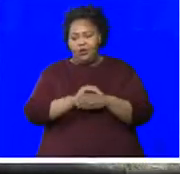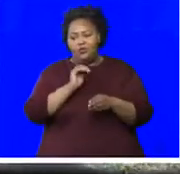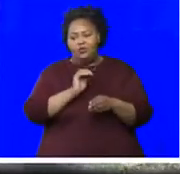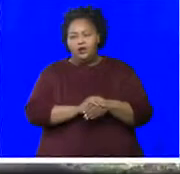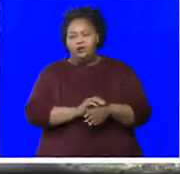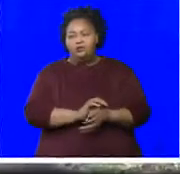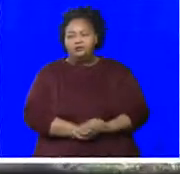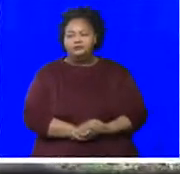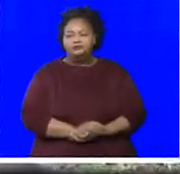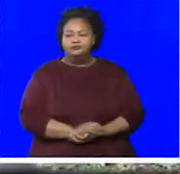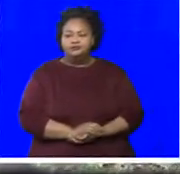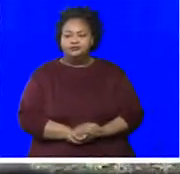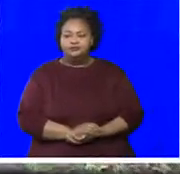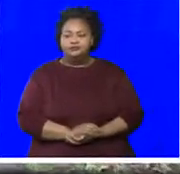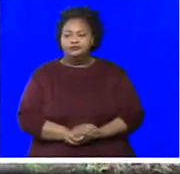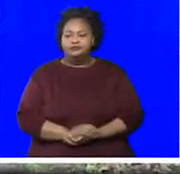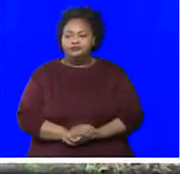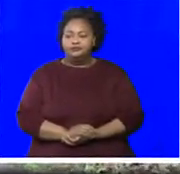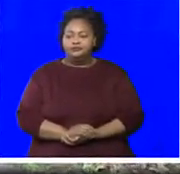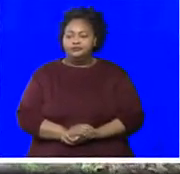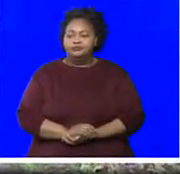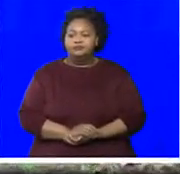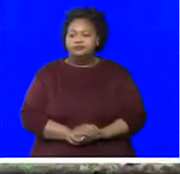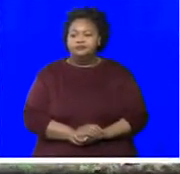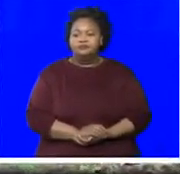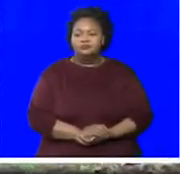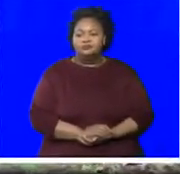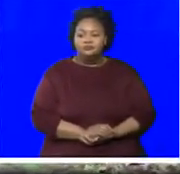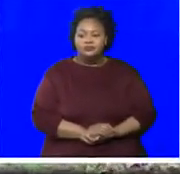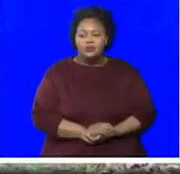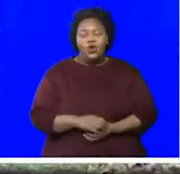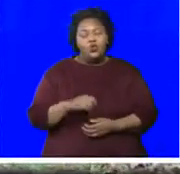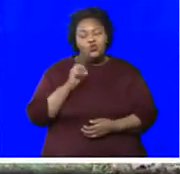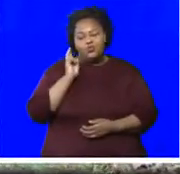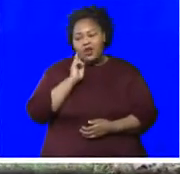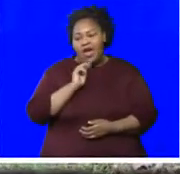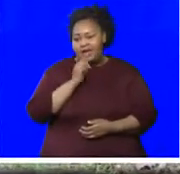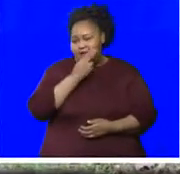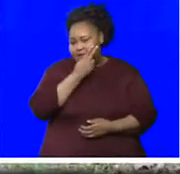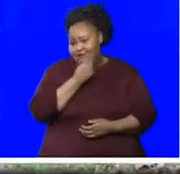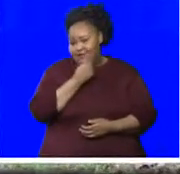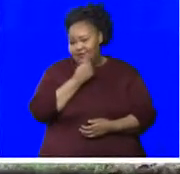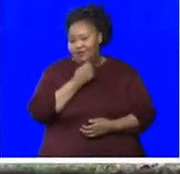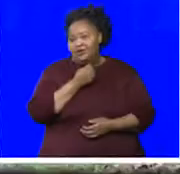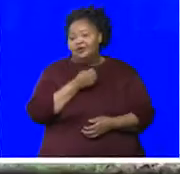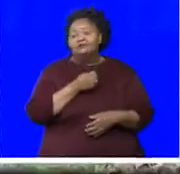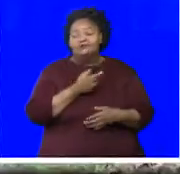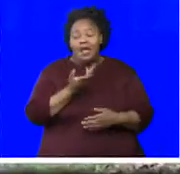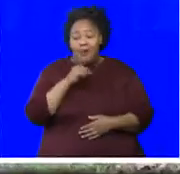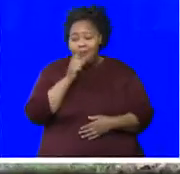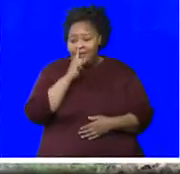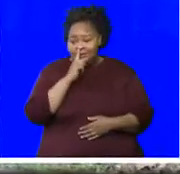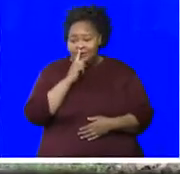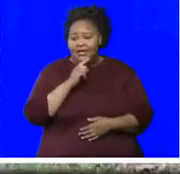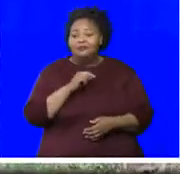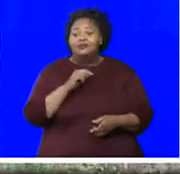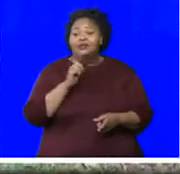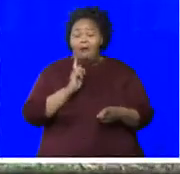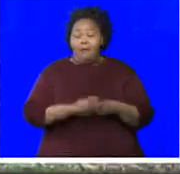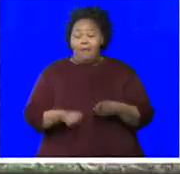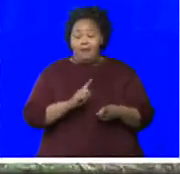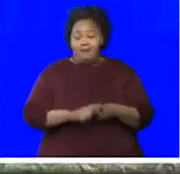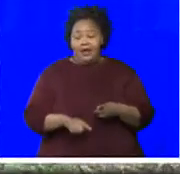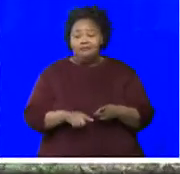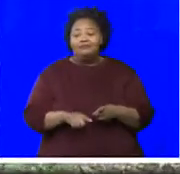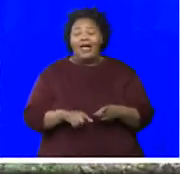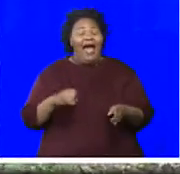Sisebunanzini la kumnanzi nedemagrima kijima a fast shows balungiselela ama pro vele. But ke njengoba nibutile experience